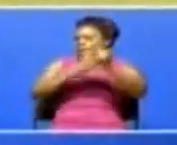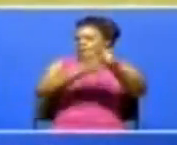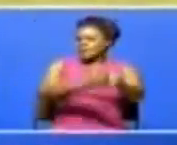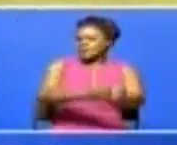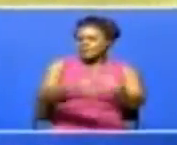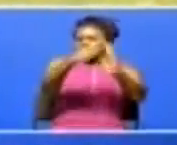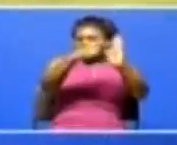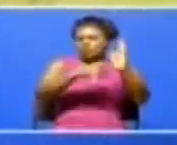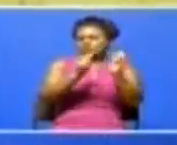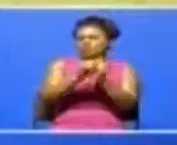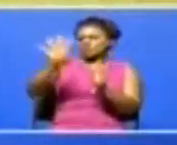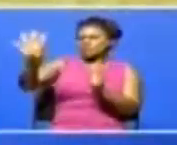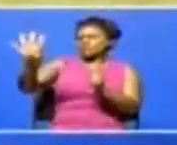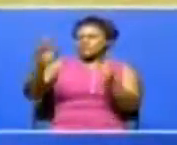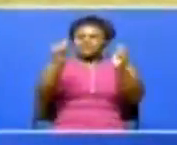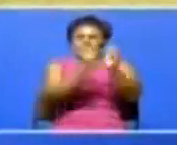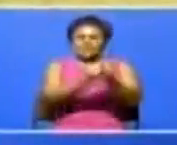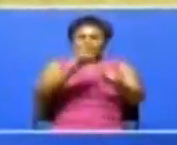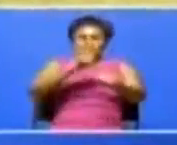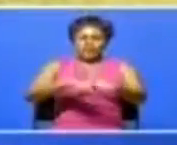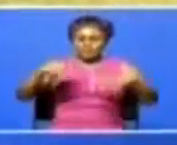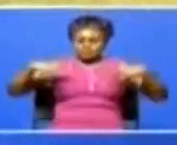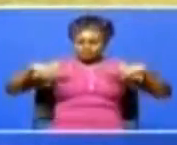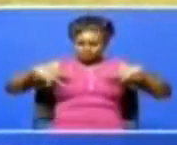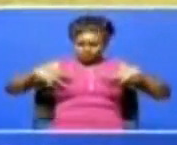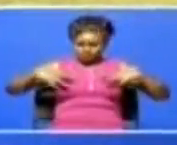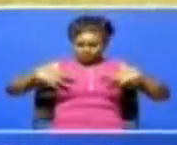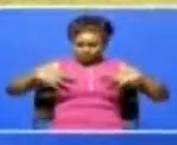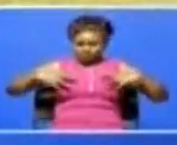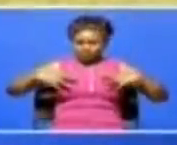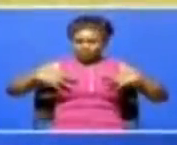alama 14-10 kufikia muda wa mapumziko.